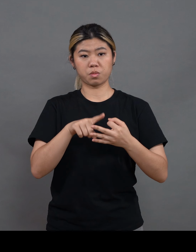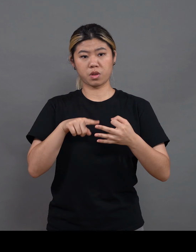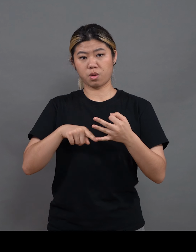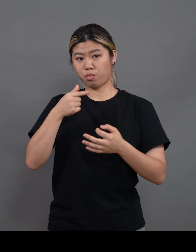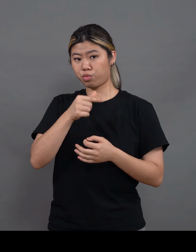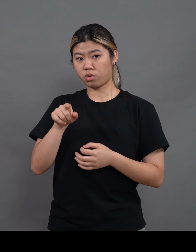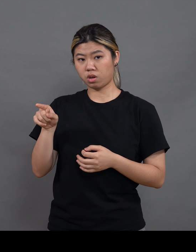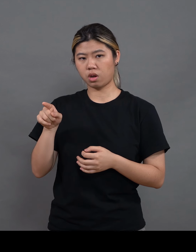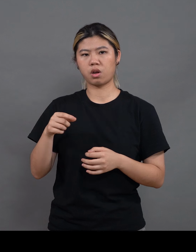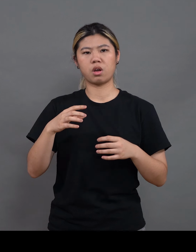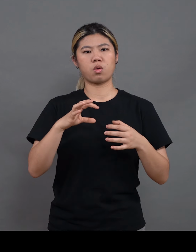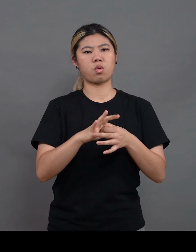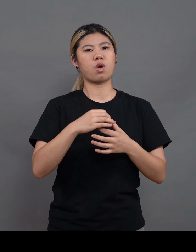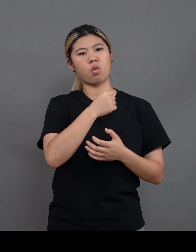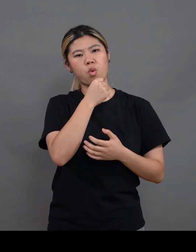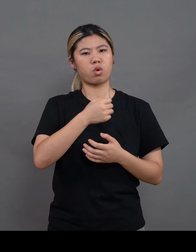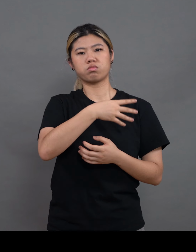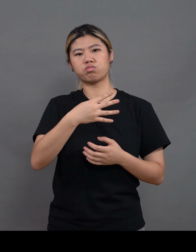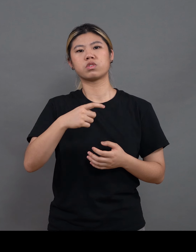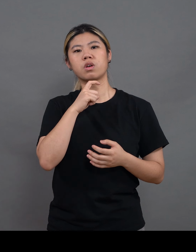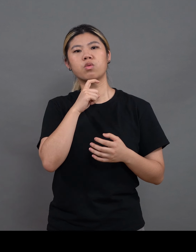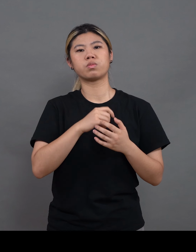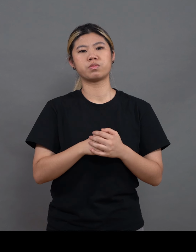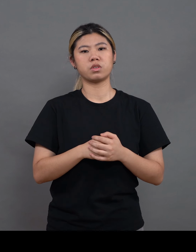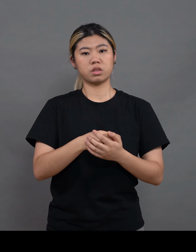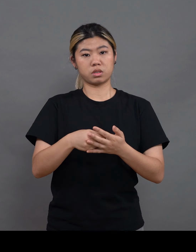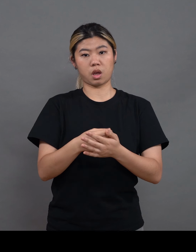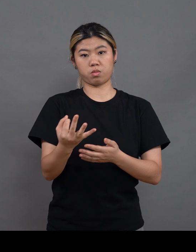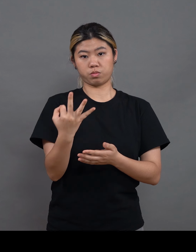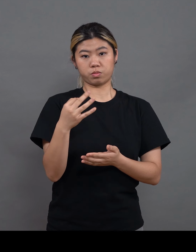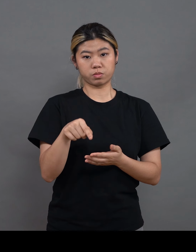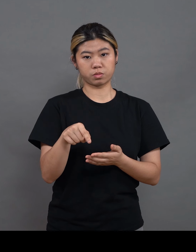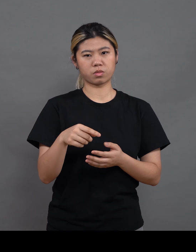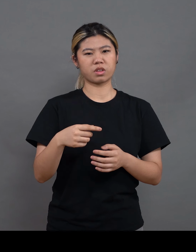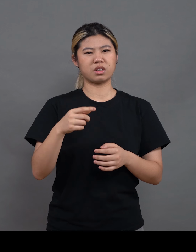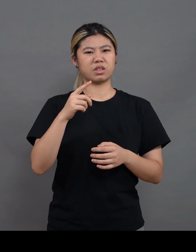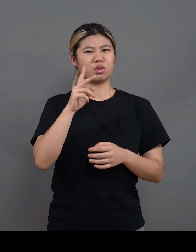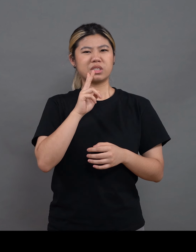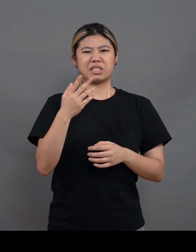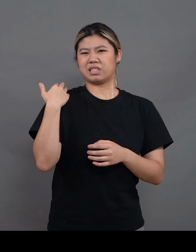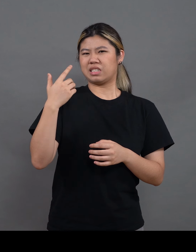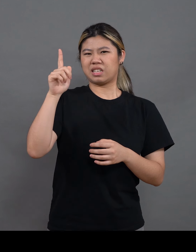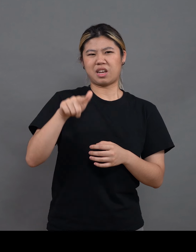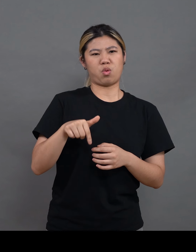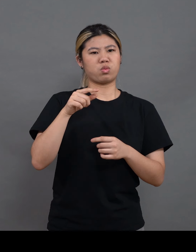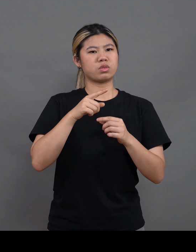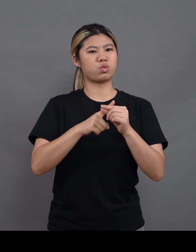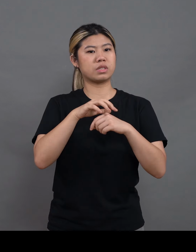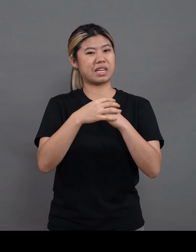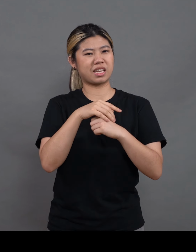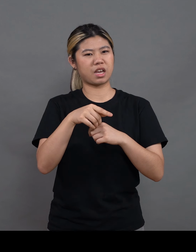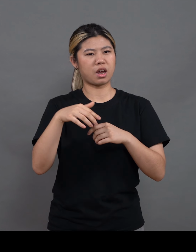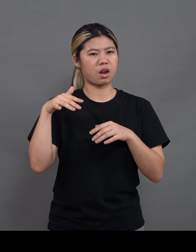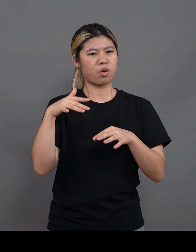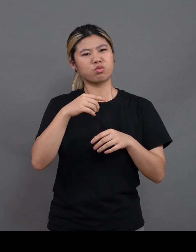叫《天涯之歌》的话，其实就是跟歌谣有关系。其实整个这个3联作品，你知道，像那种中世纪的那种行